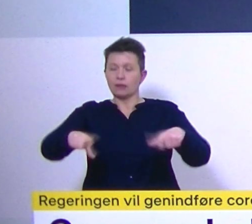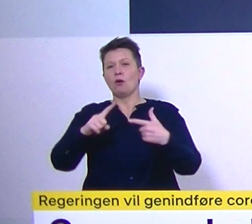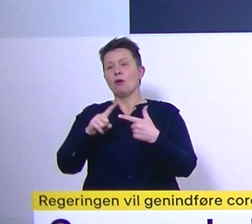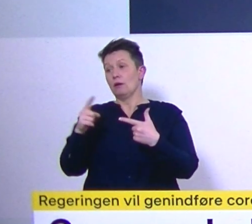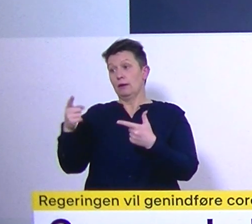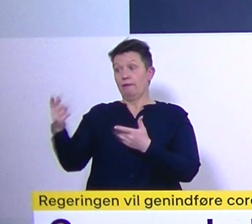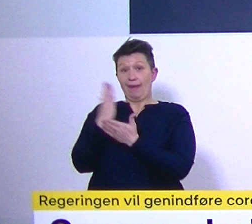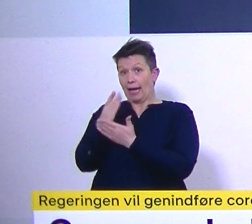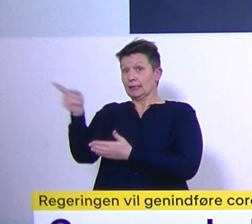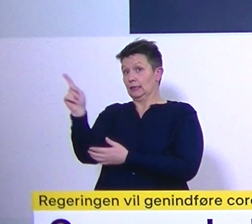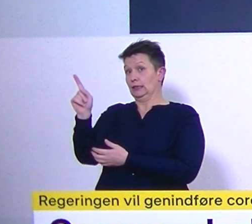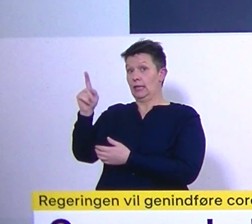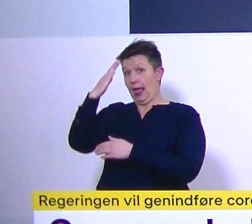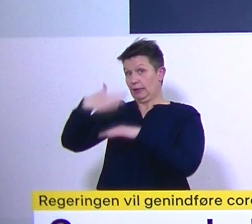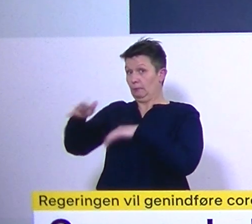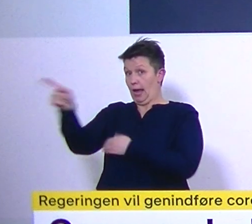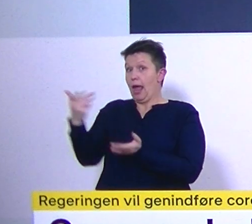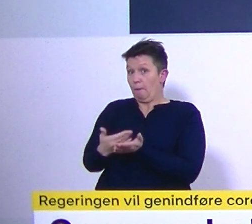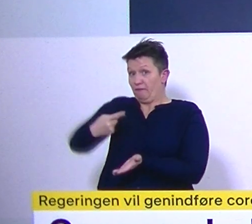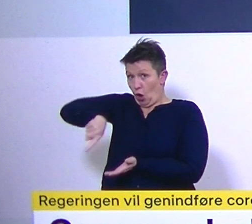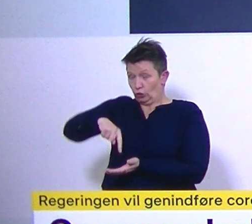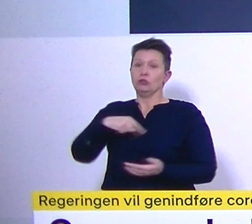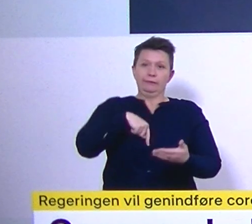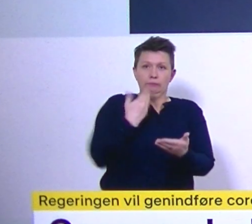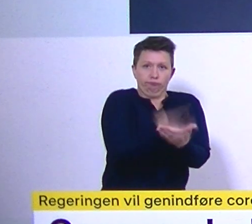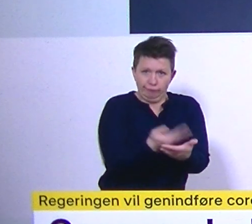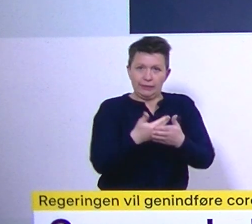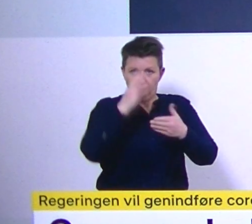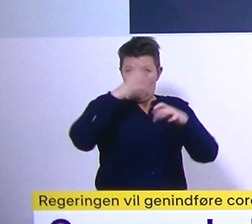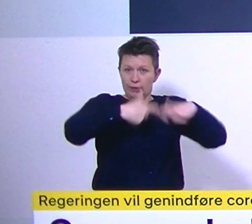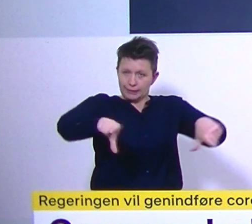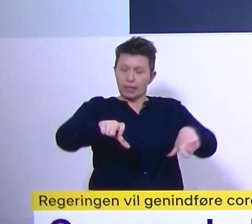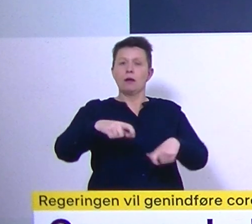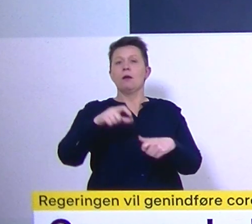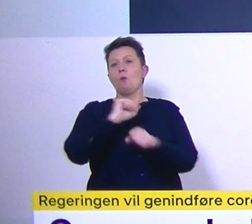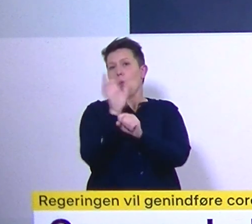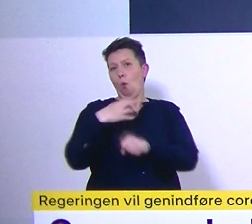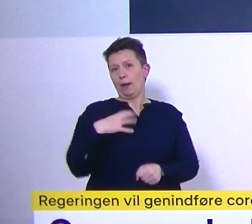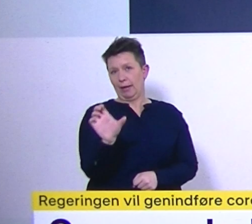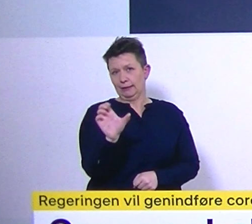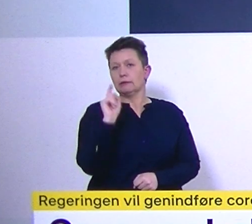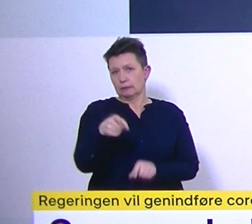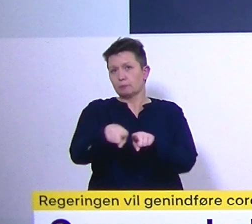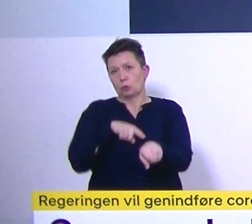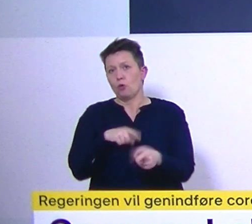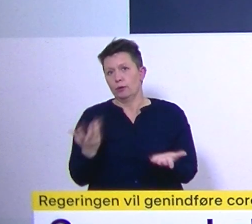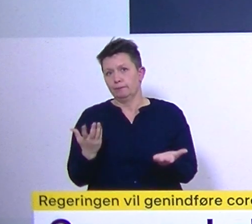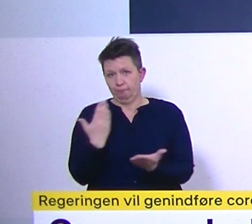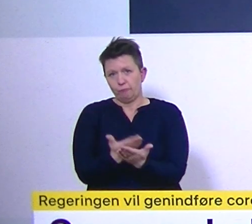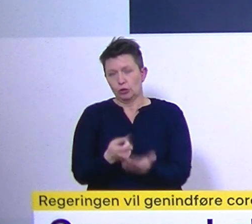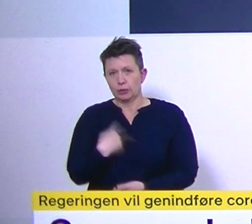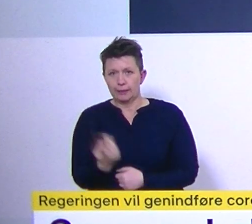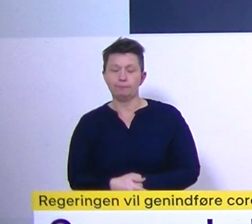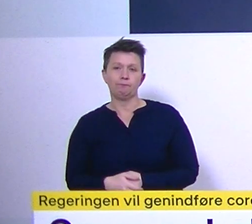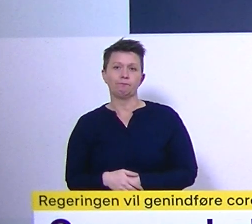Og hvad er det for nogle situationer, vi ser? Jamen, vi har meget, meget gode folk i vores smitteopsporing. Der er jo helt konkret taler med rigtig mange